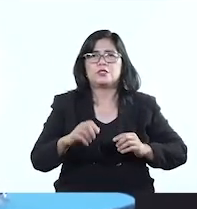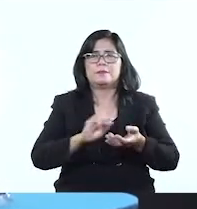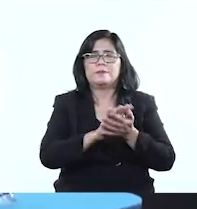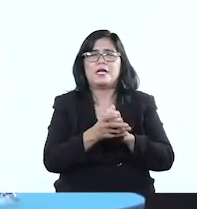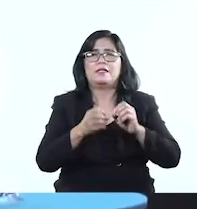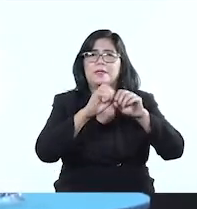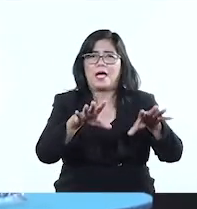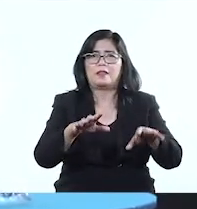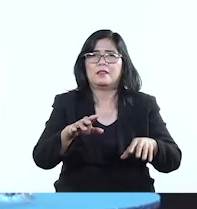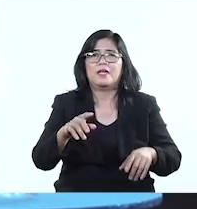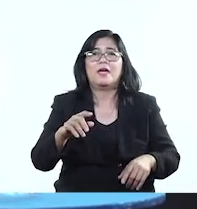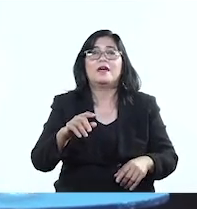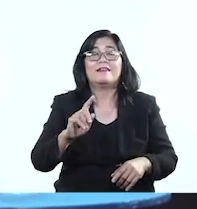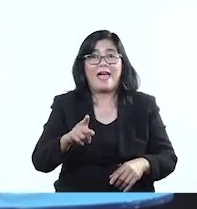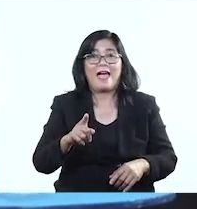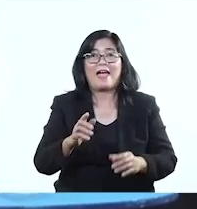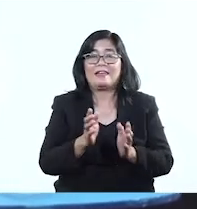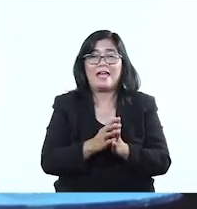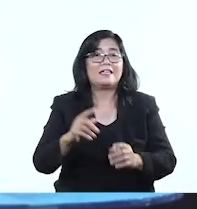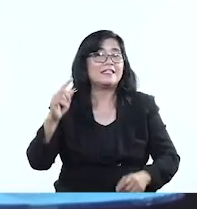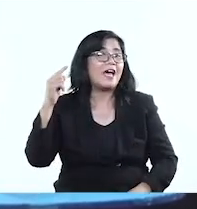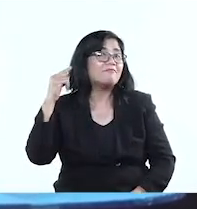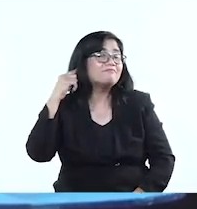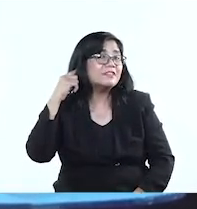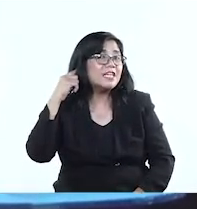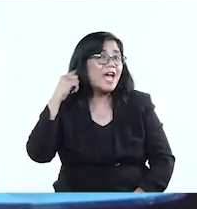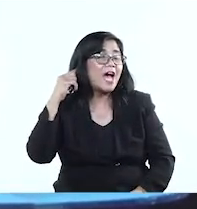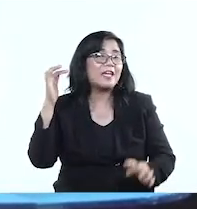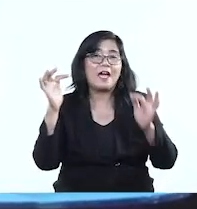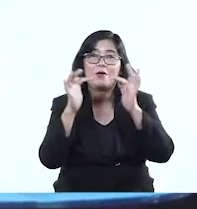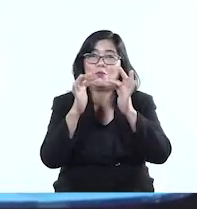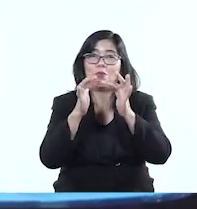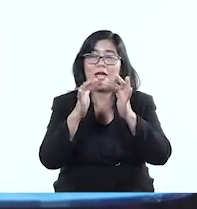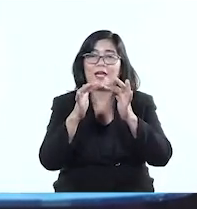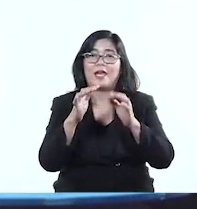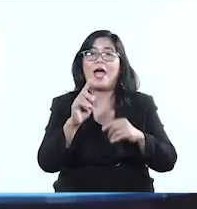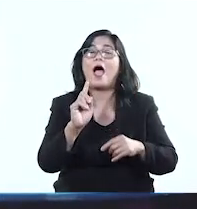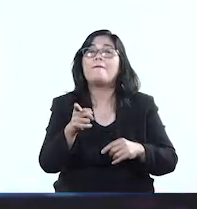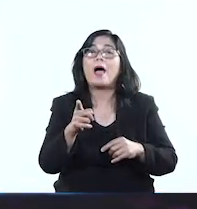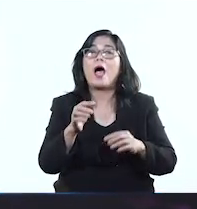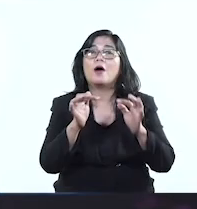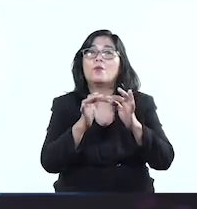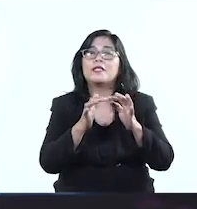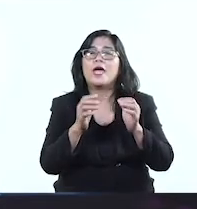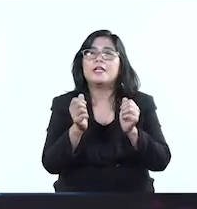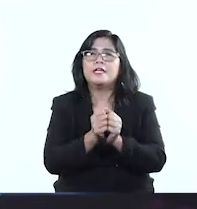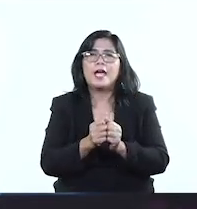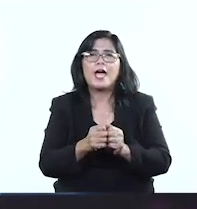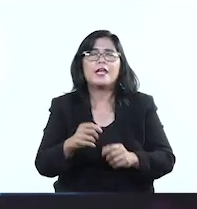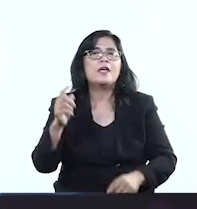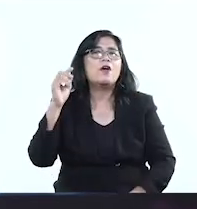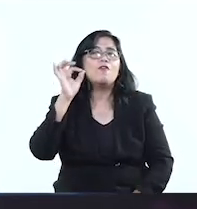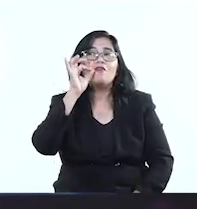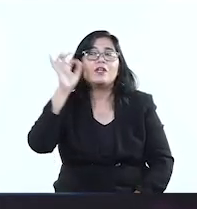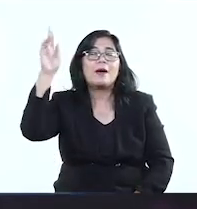ditelinga kita Ayo kita cuning Yang Tersendiri Hai yang bernama firman Tuhan Hai segala sesuatu yang bertentangan dengan